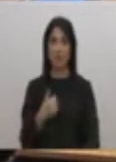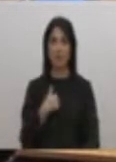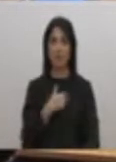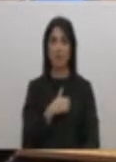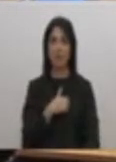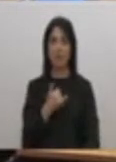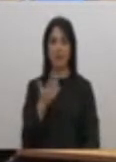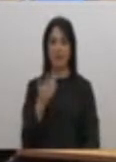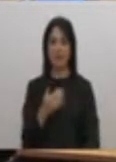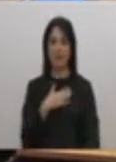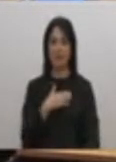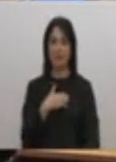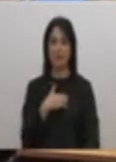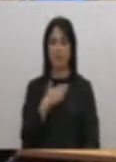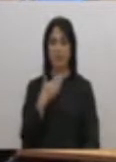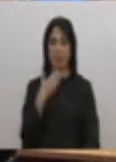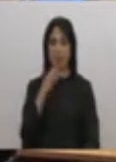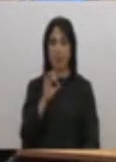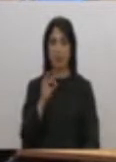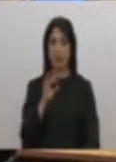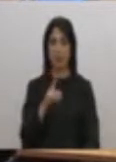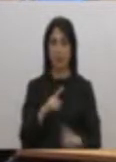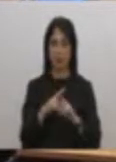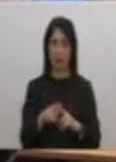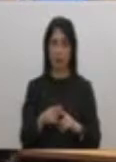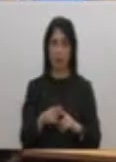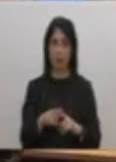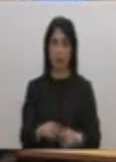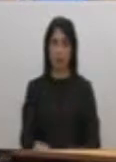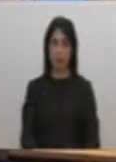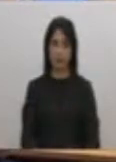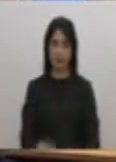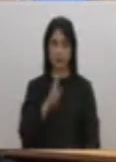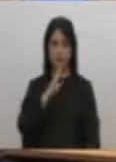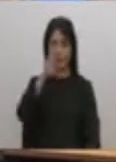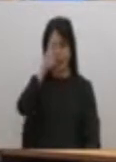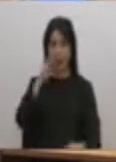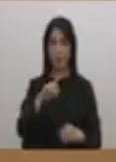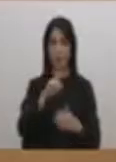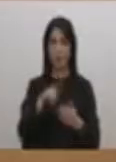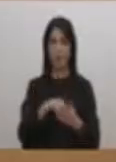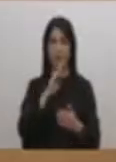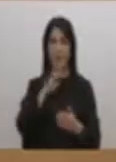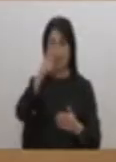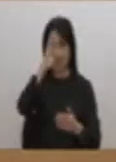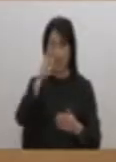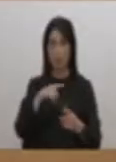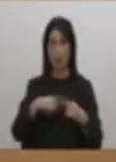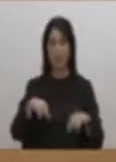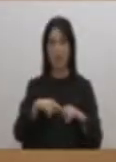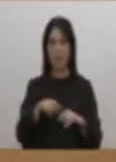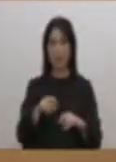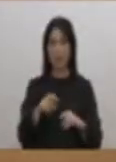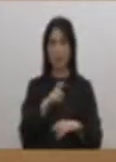მინდა დღევანდელი ჩემი ასე ვთქვათ გამოსვლა დავუთმო გენდერულ საკითხს, როგორც გენდერული საბჭოს